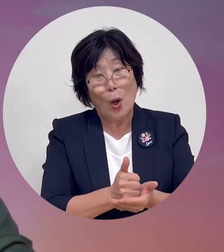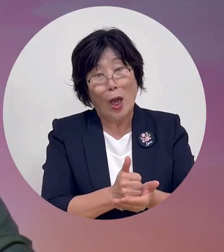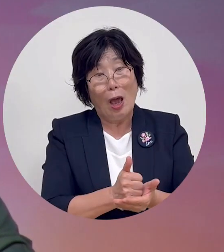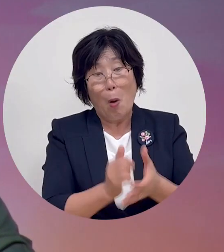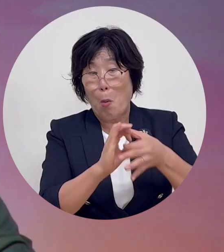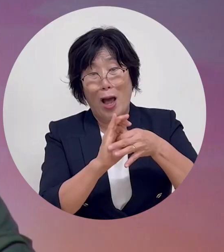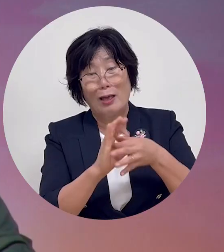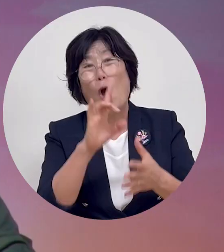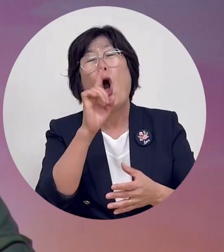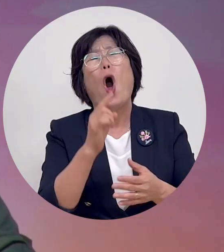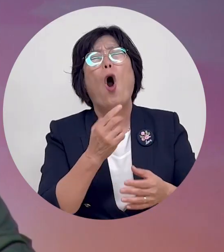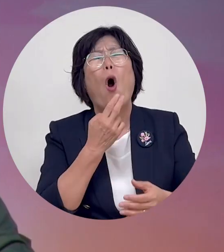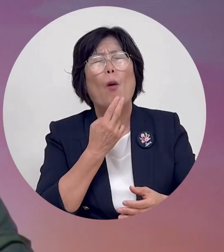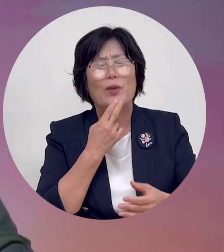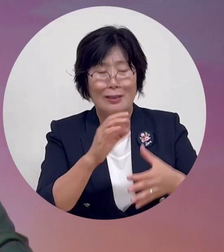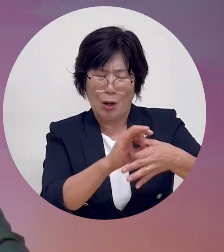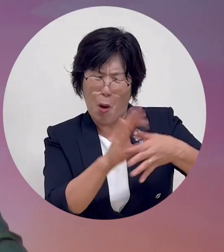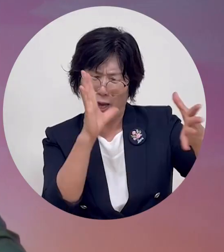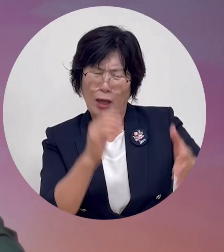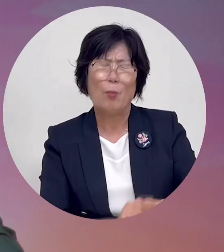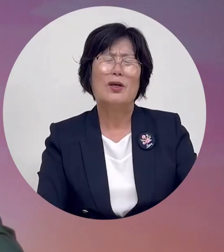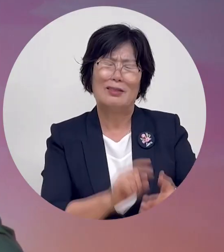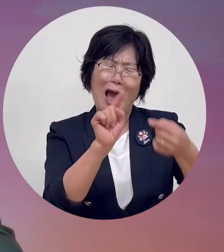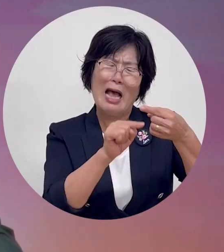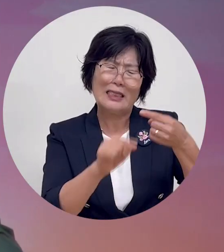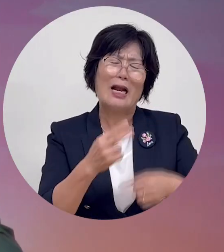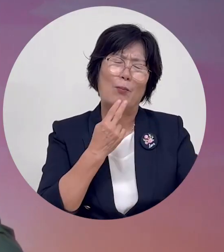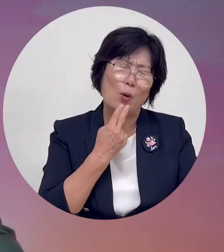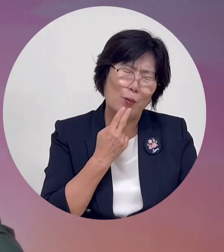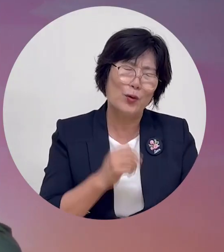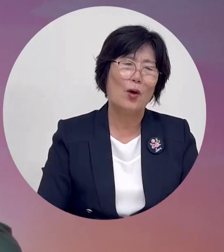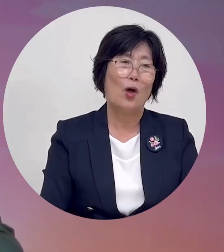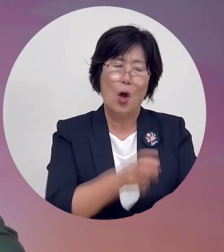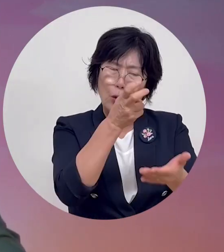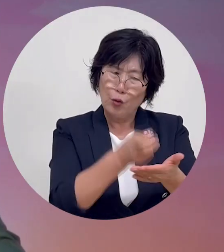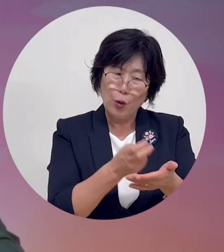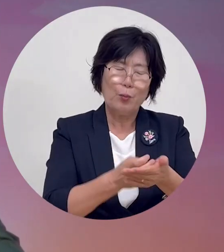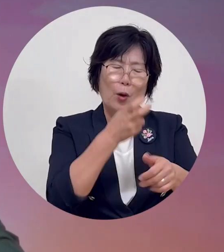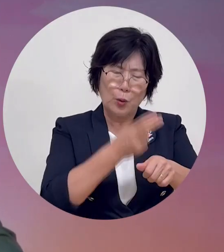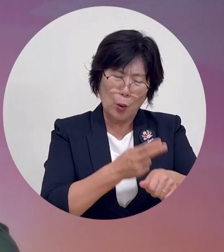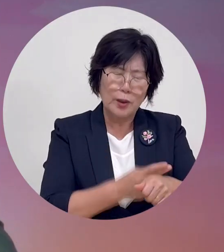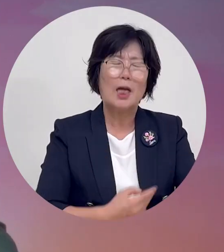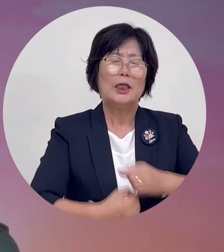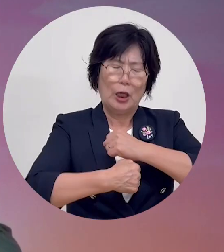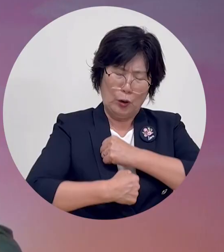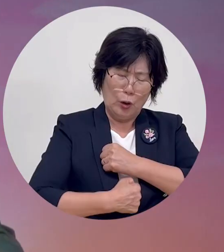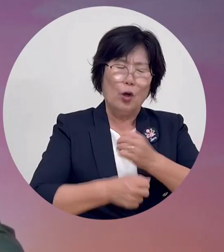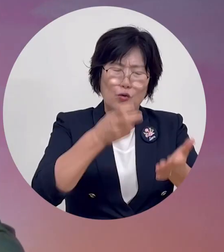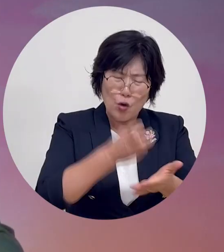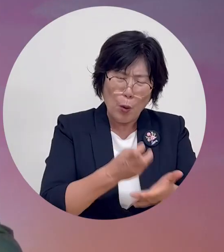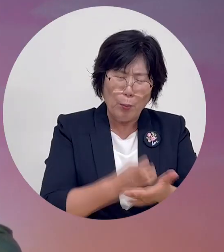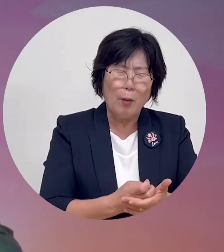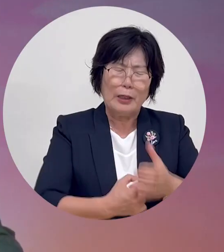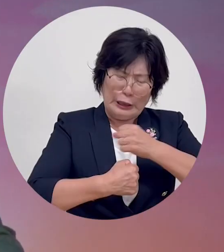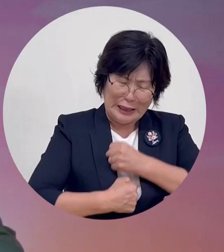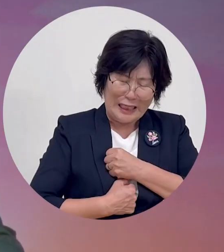없어요. 자, 율법 교사는 율법 지키라고 짐을 더